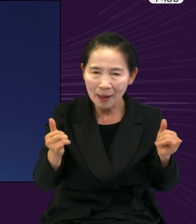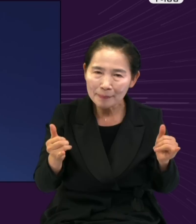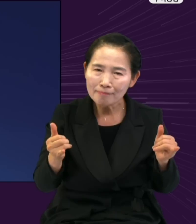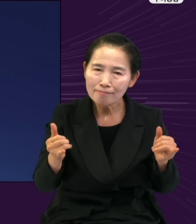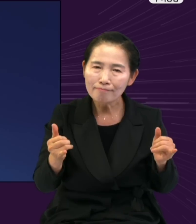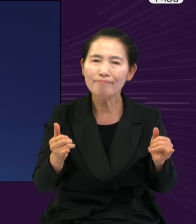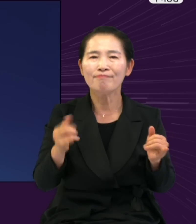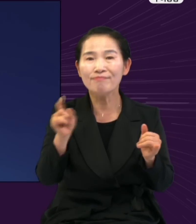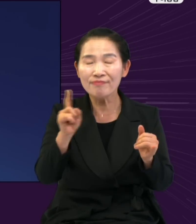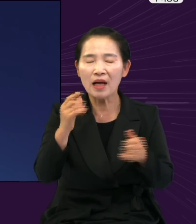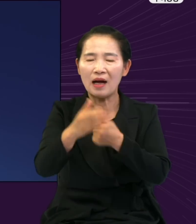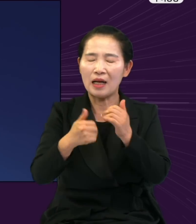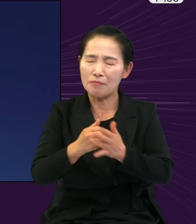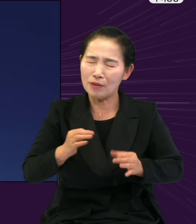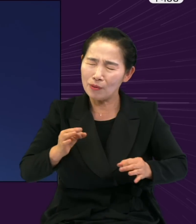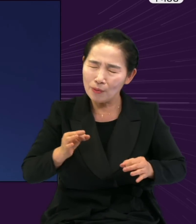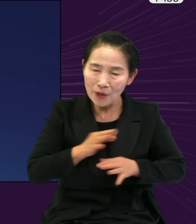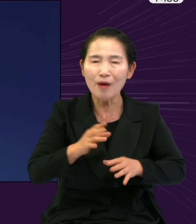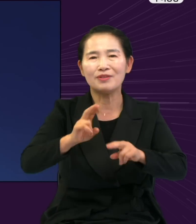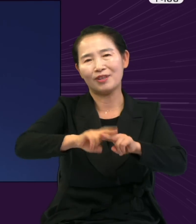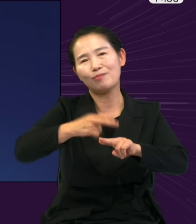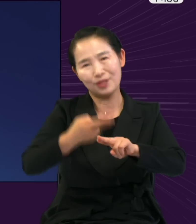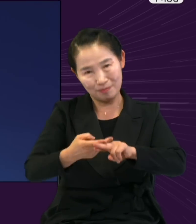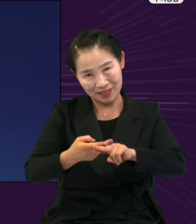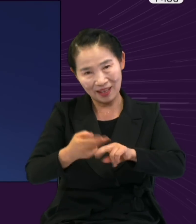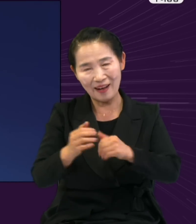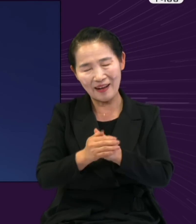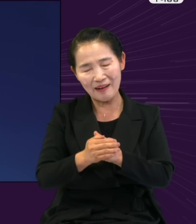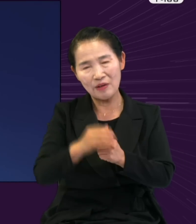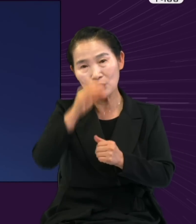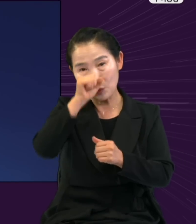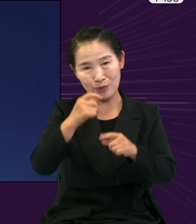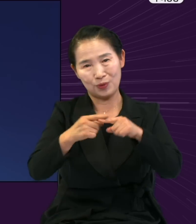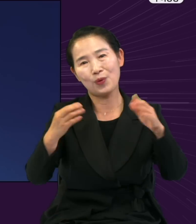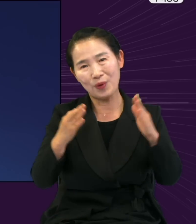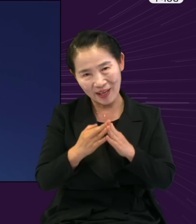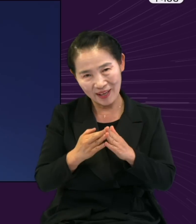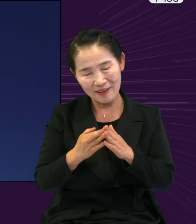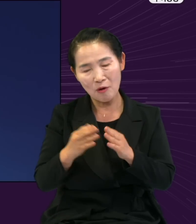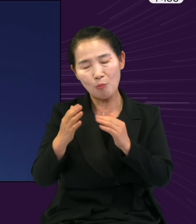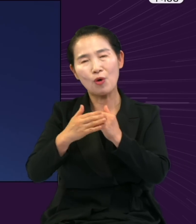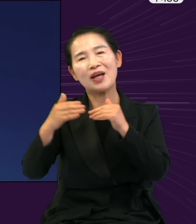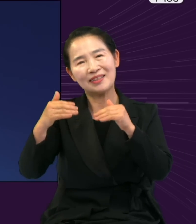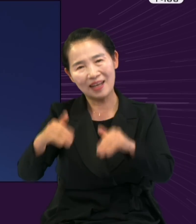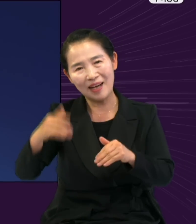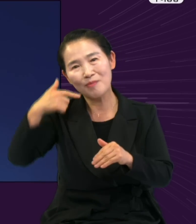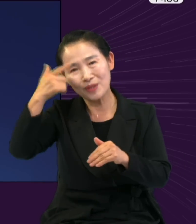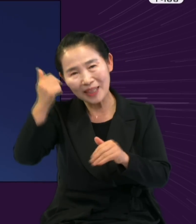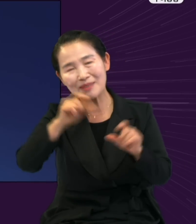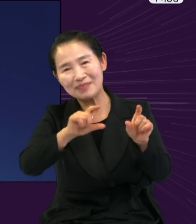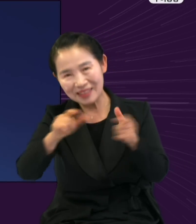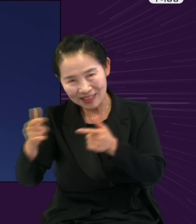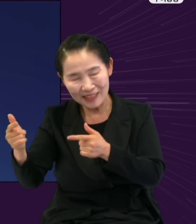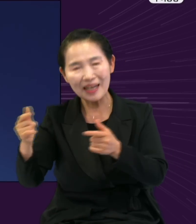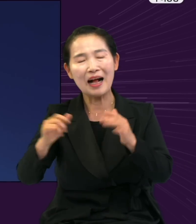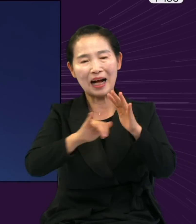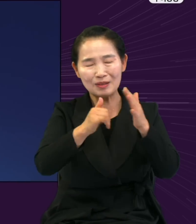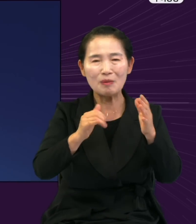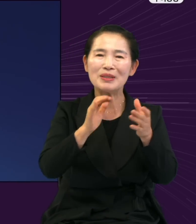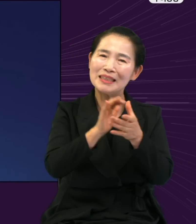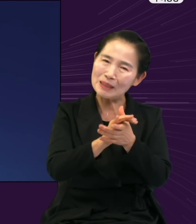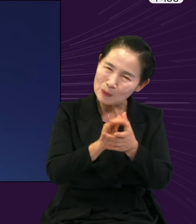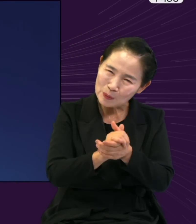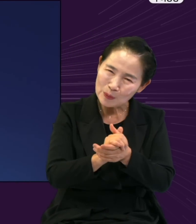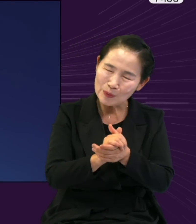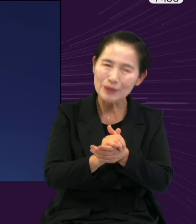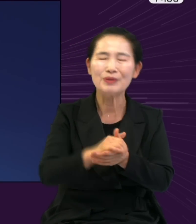선물입니다. 좋은 교회, 또 교역자, 가족, 친구, 심지어 이름도